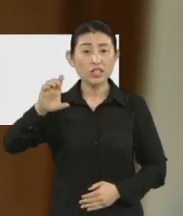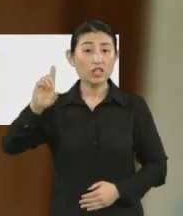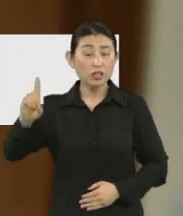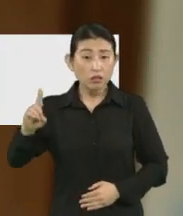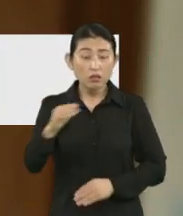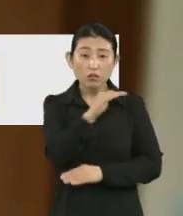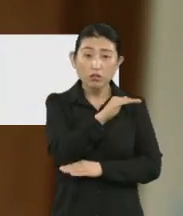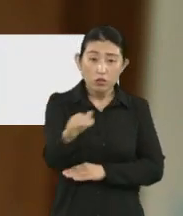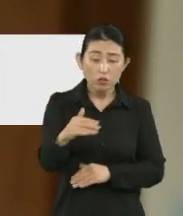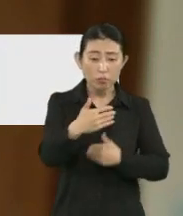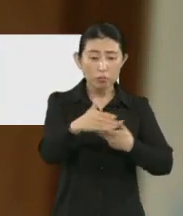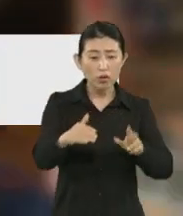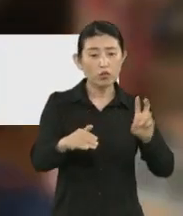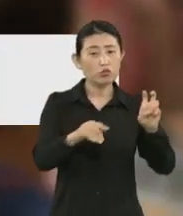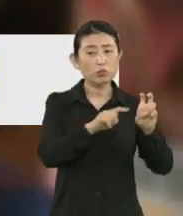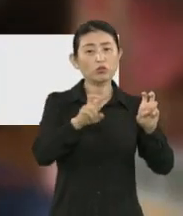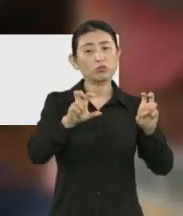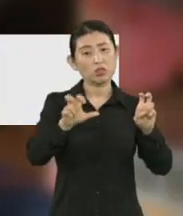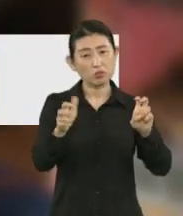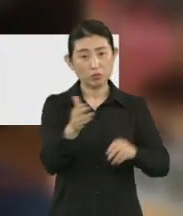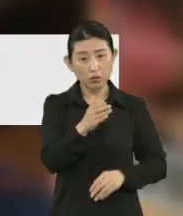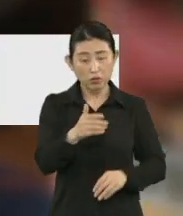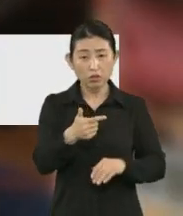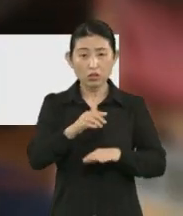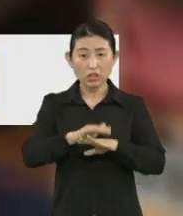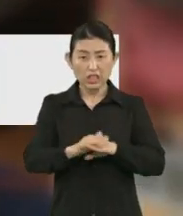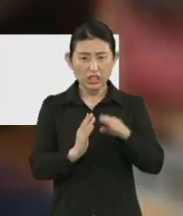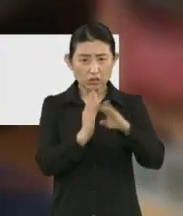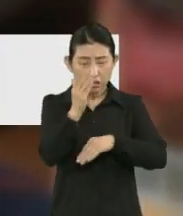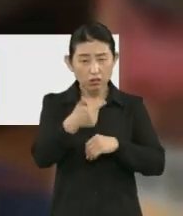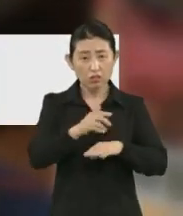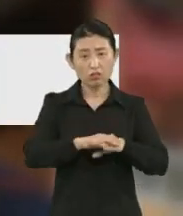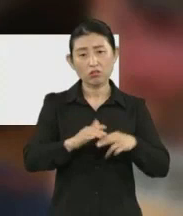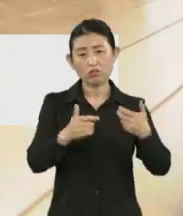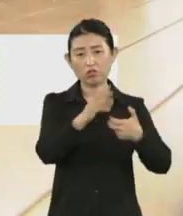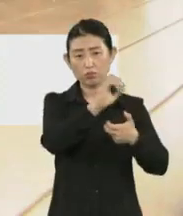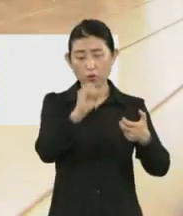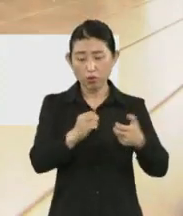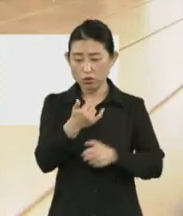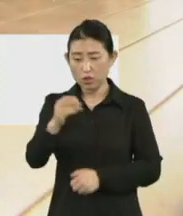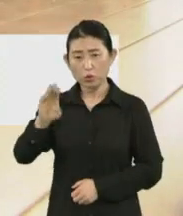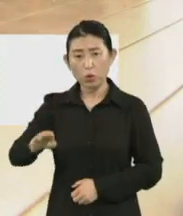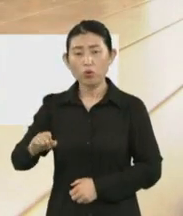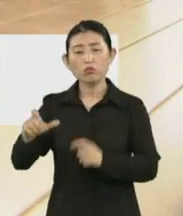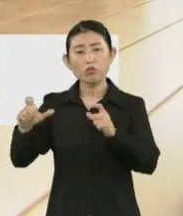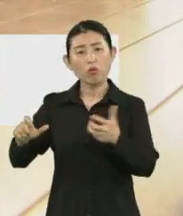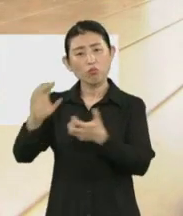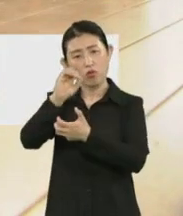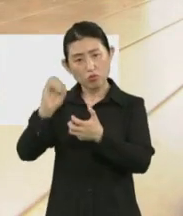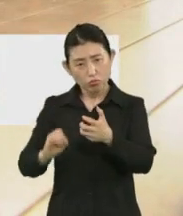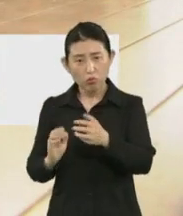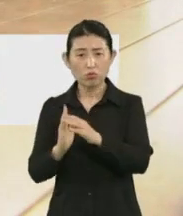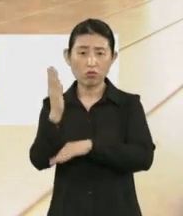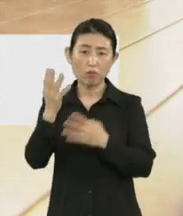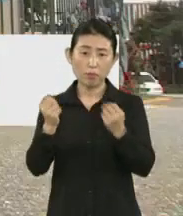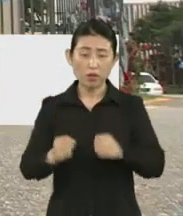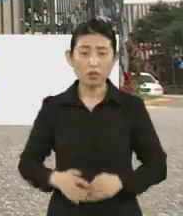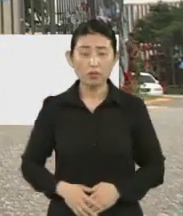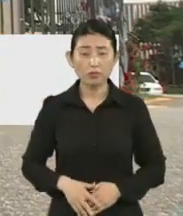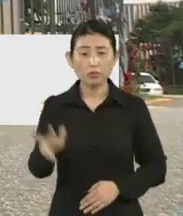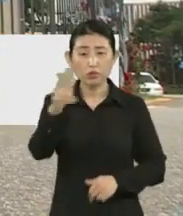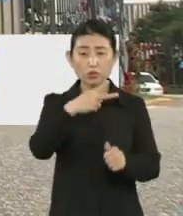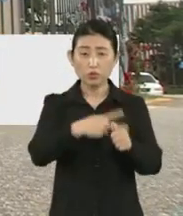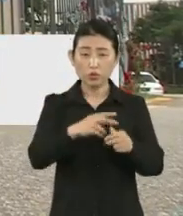학급당 20명 이상 학교가 대전 충남은 70%, 세종은 80%가 넘습니다.